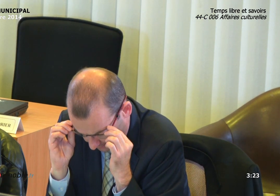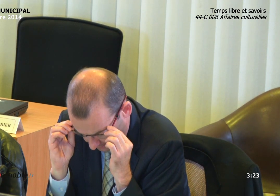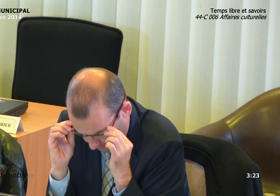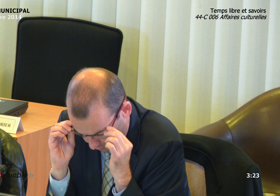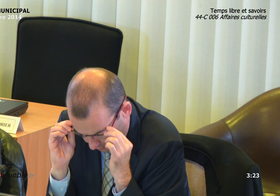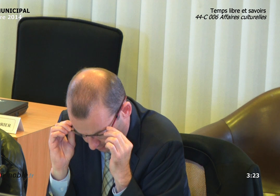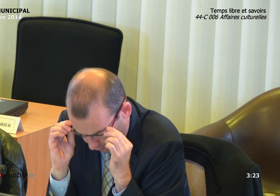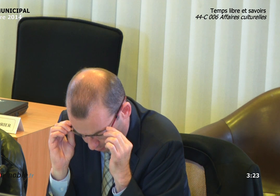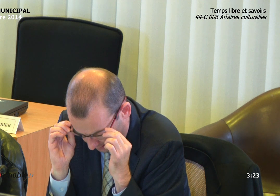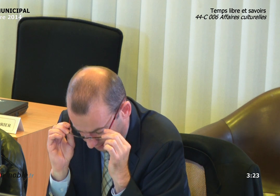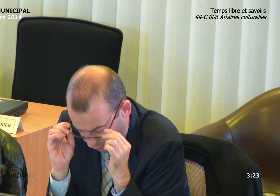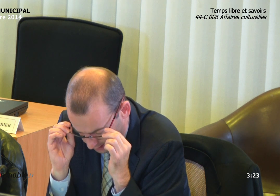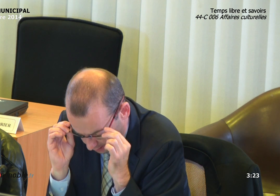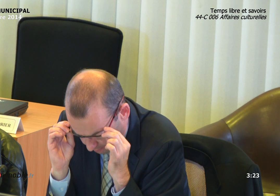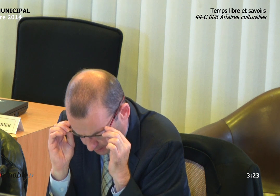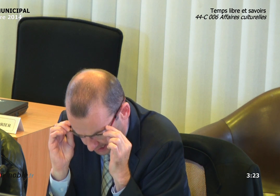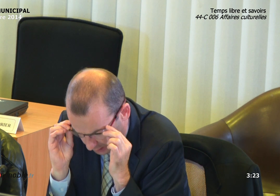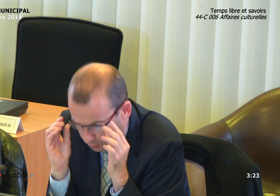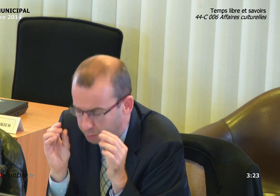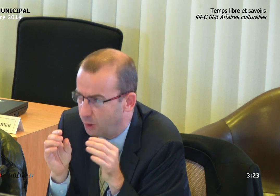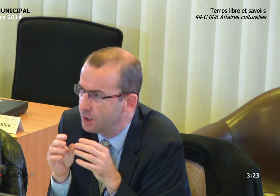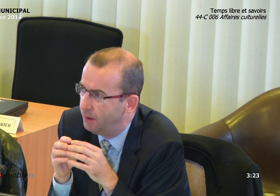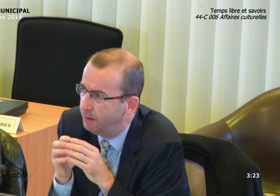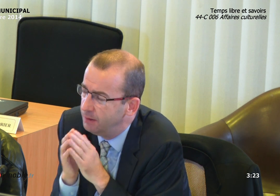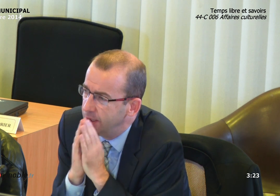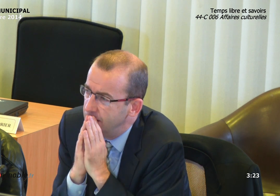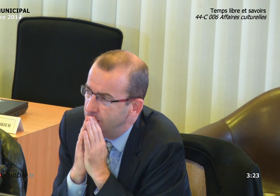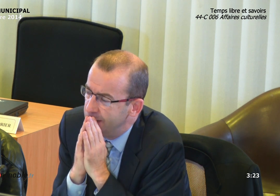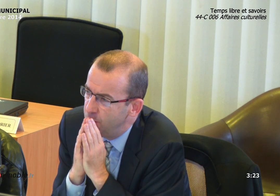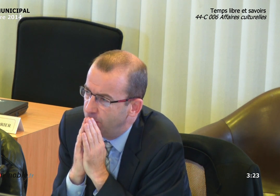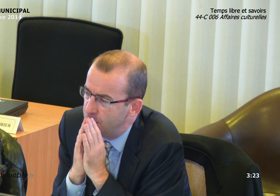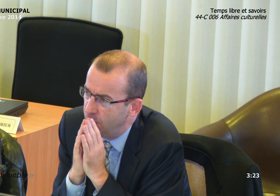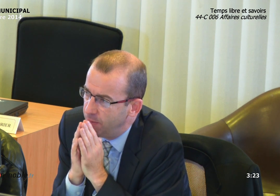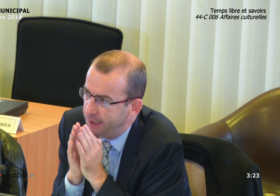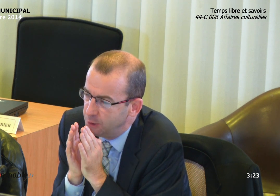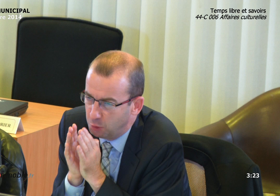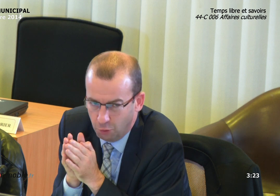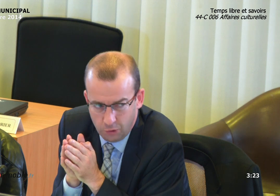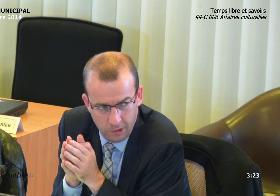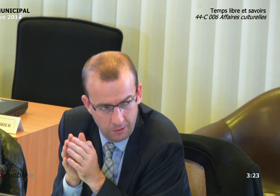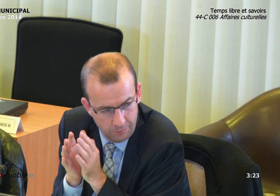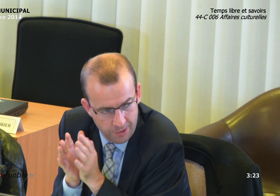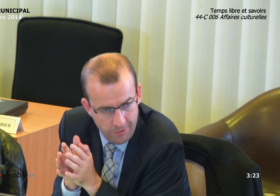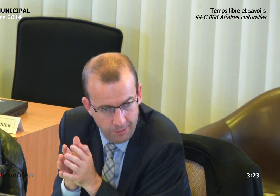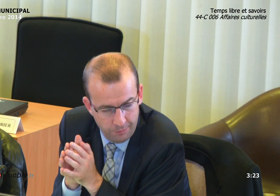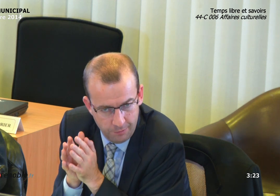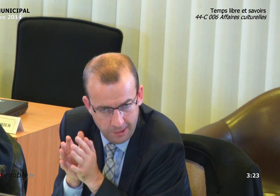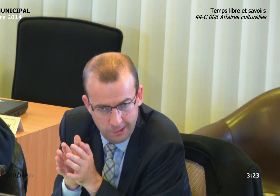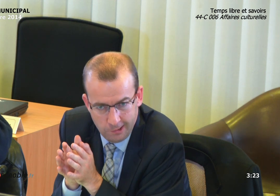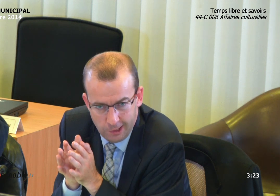pas qu'il lui soit attribué seulement 50 % de la subvention mais il se trouve que vous